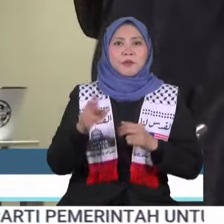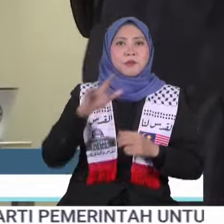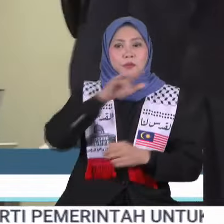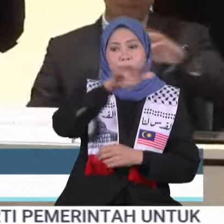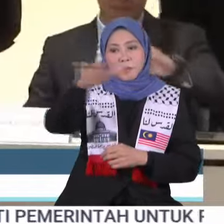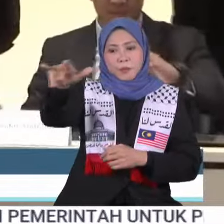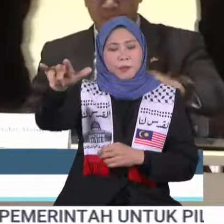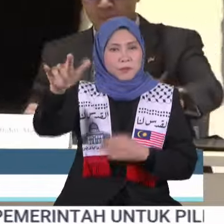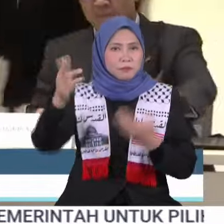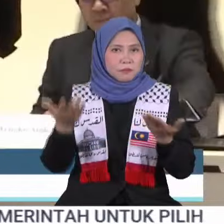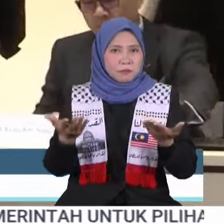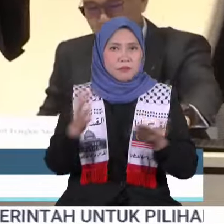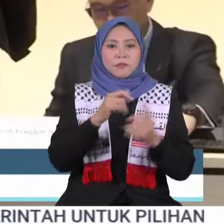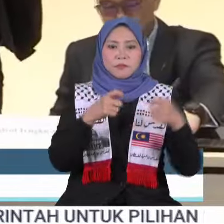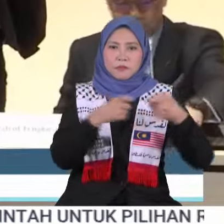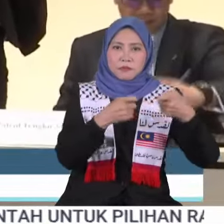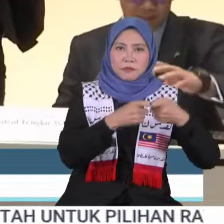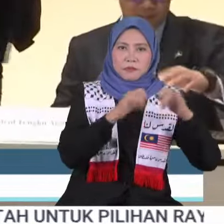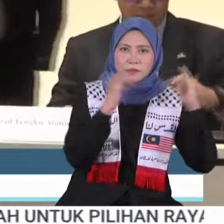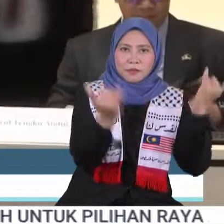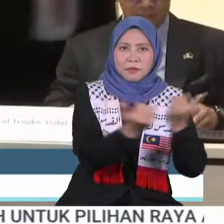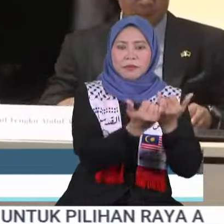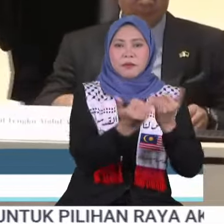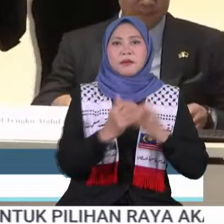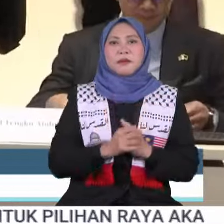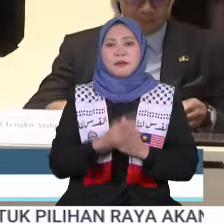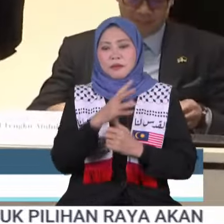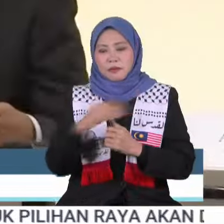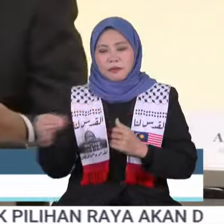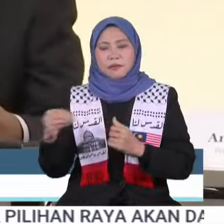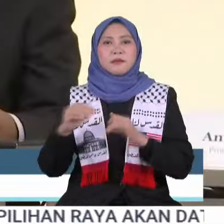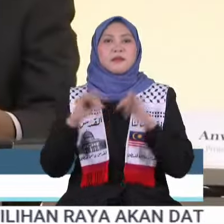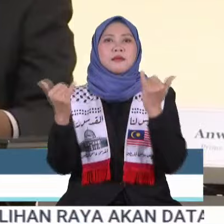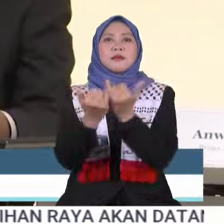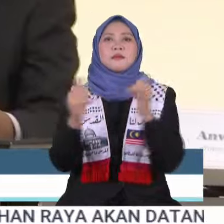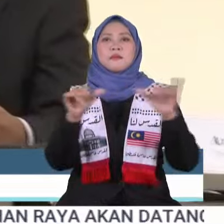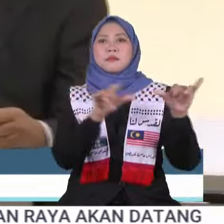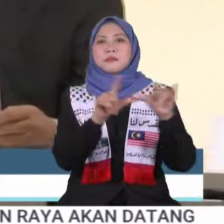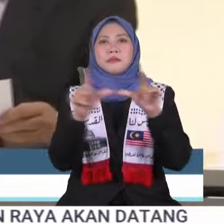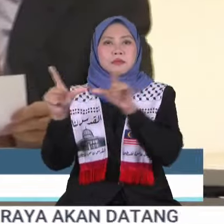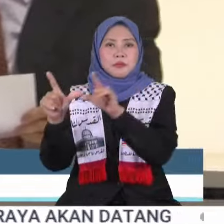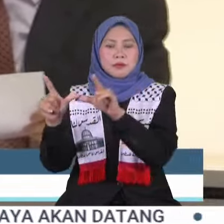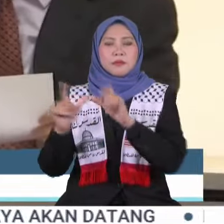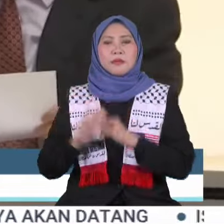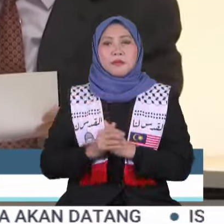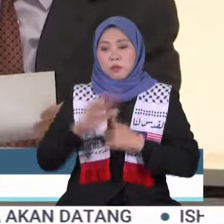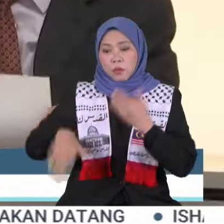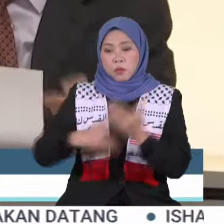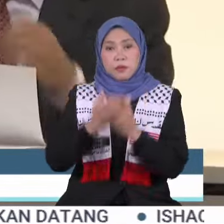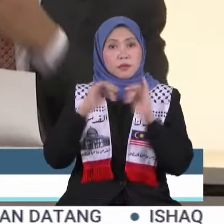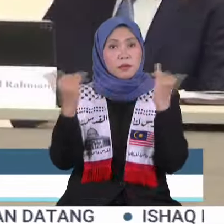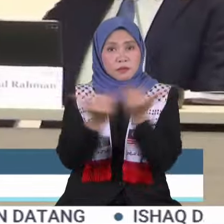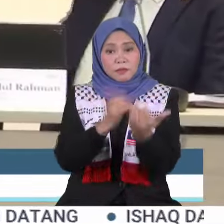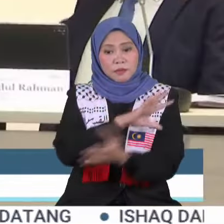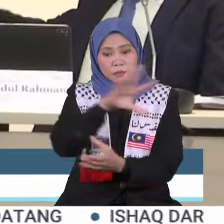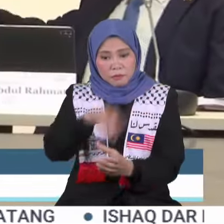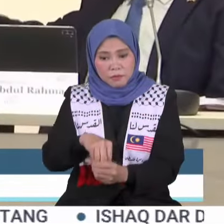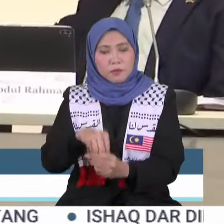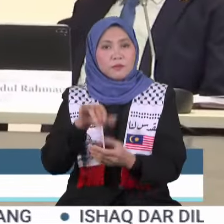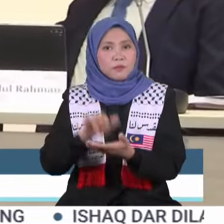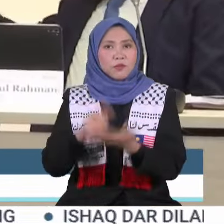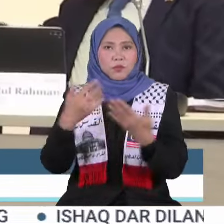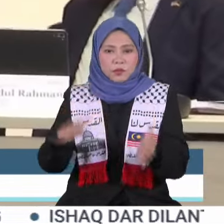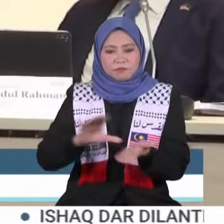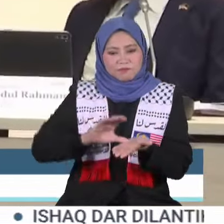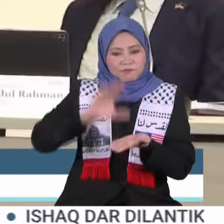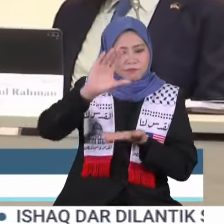Abus Syarikat elektronik loose group dan Syarikat pemesinan ses kesemua Syarikat terlibat merupakan Syarikat yang telah